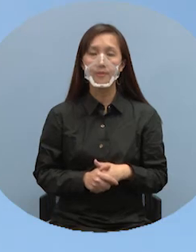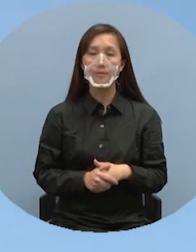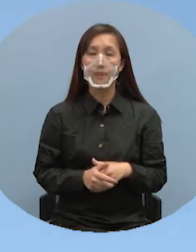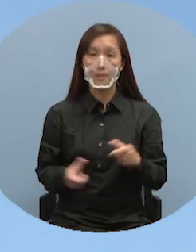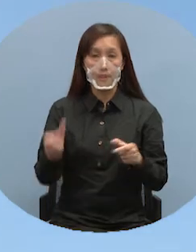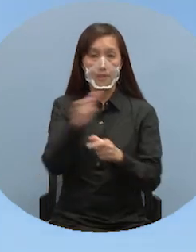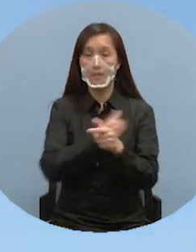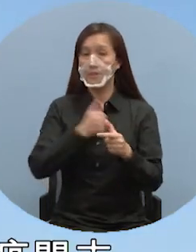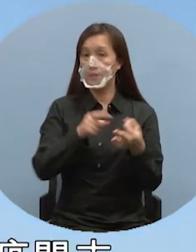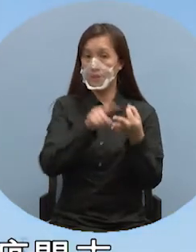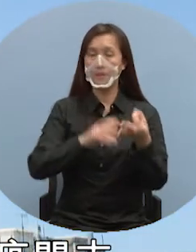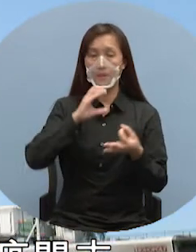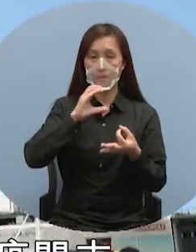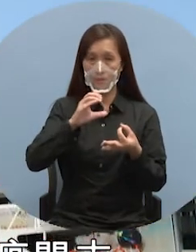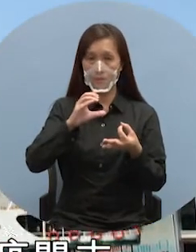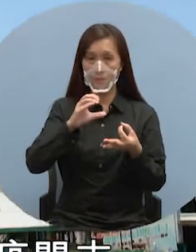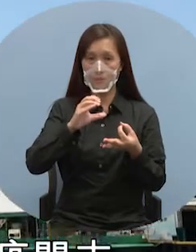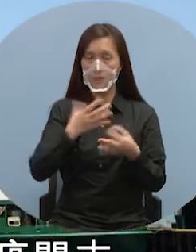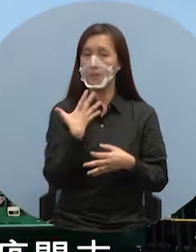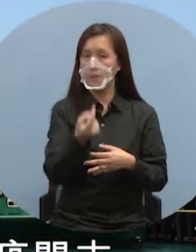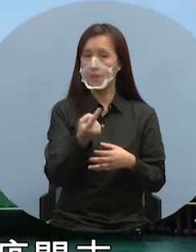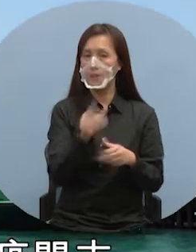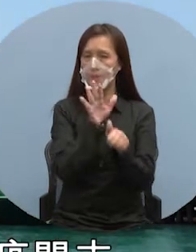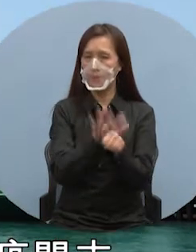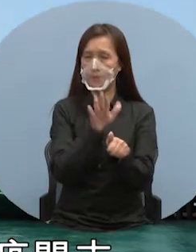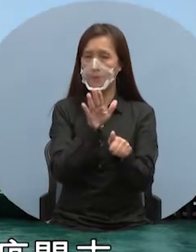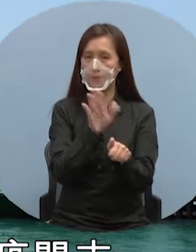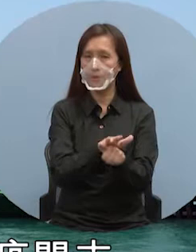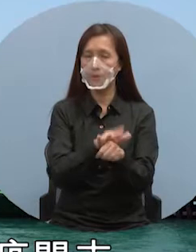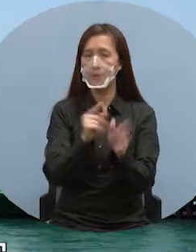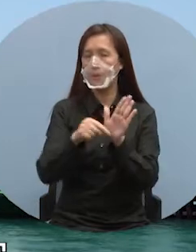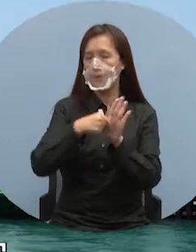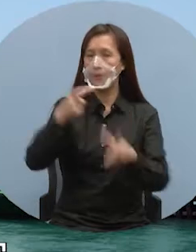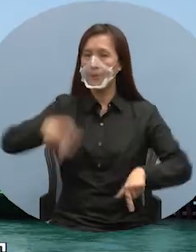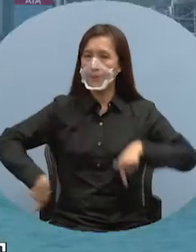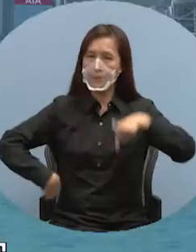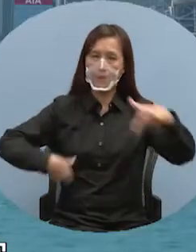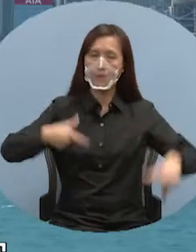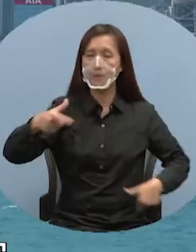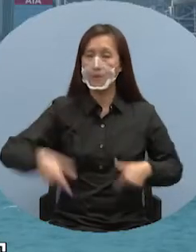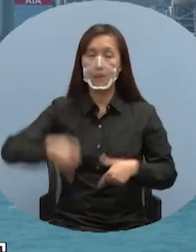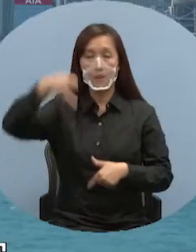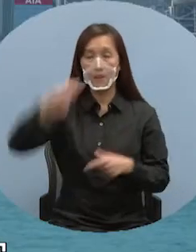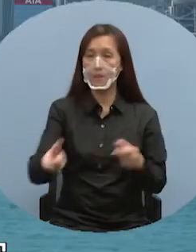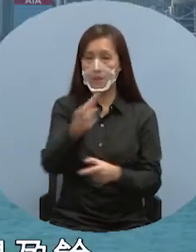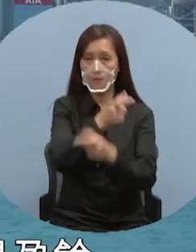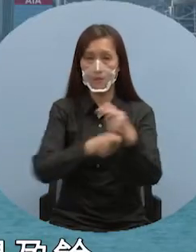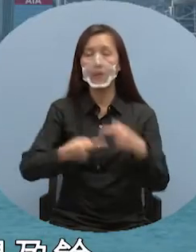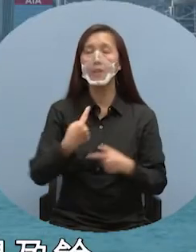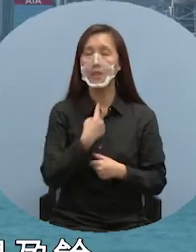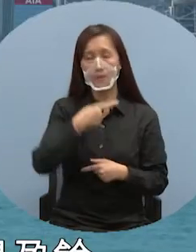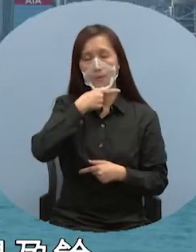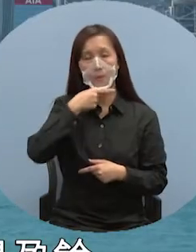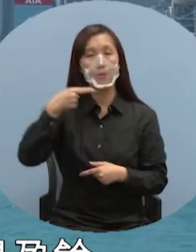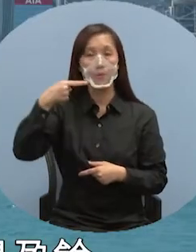財政司司長陳茂波話：因應一次性舒緩措施同防疫抗疫開支，預計下一年度會出現赤字，但係之